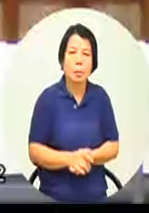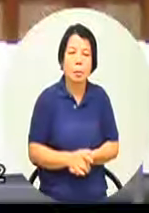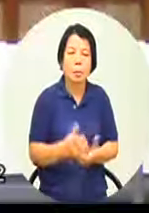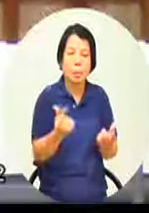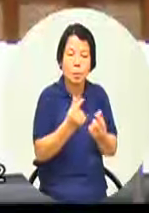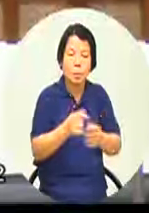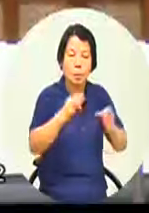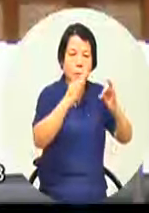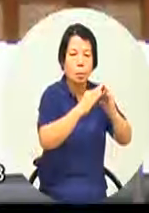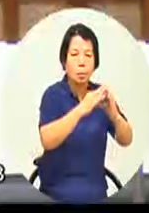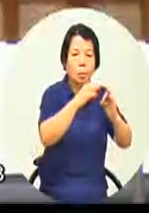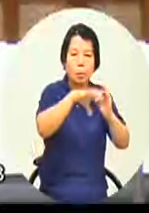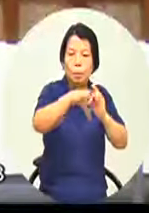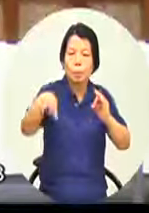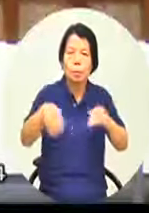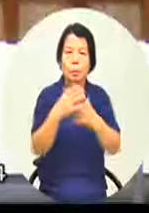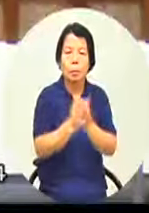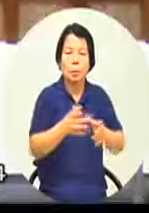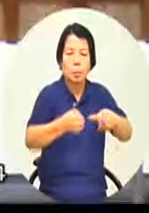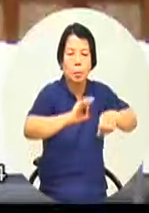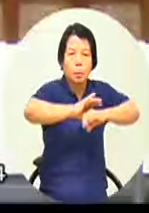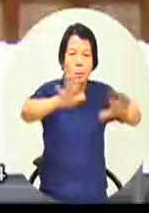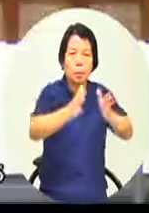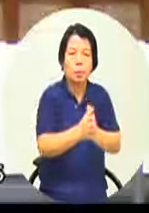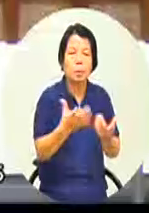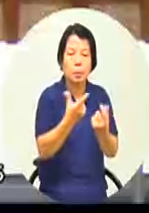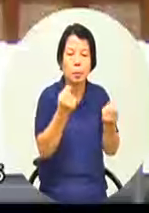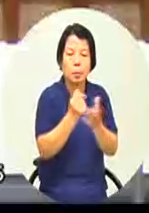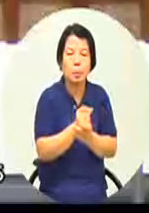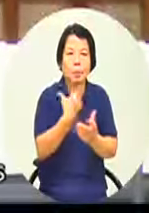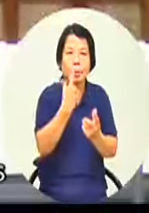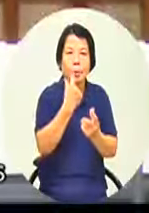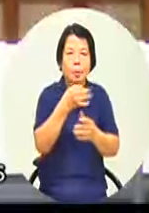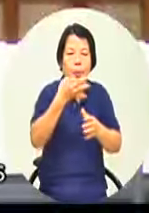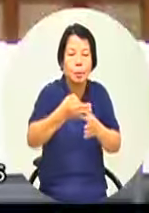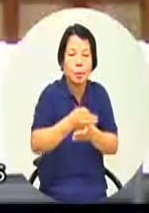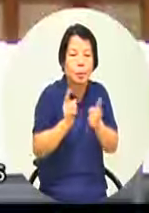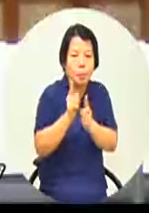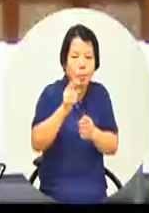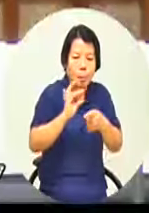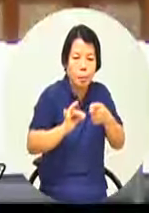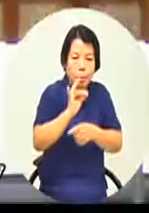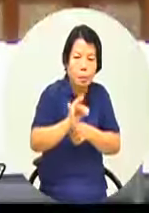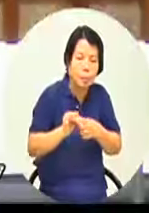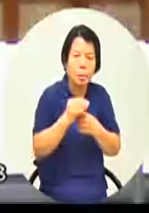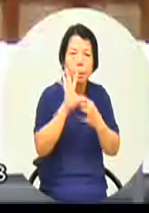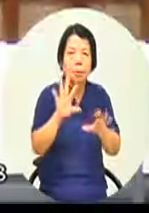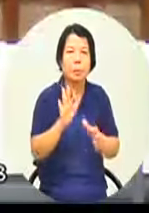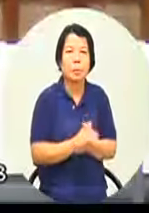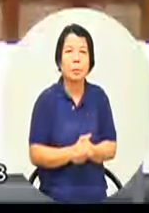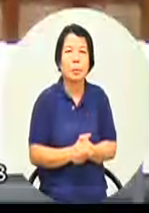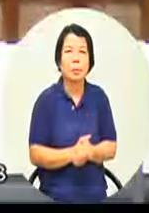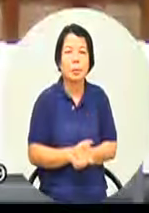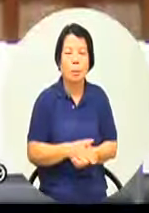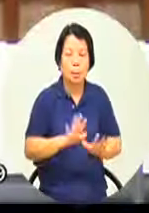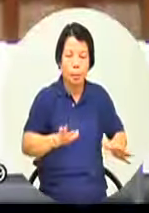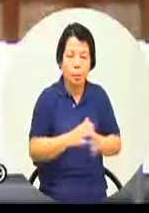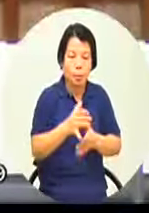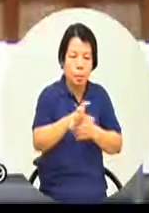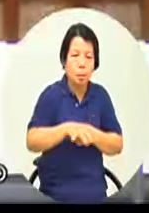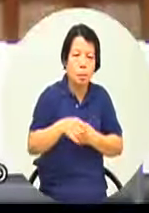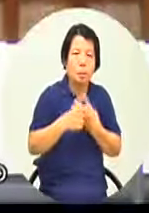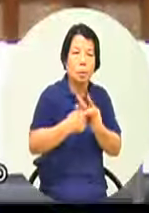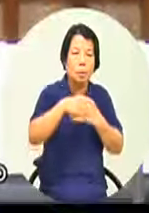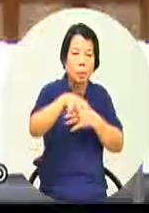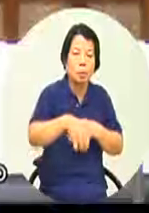银行，各个银行它每天会公布全世界的汇率，每一个会有个差价一点点一点点，但是如果我们农业局自己有一个